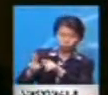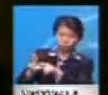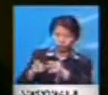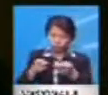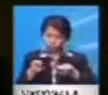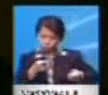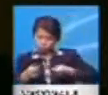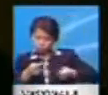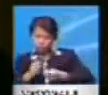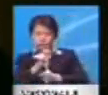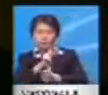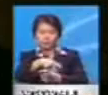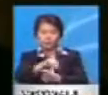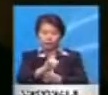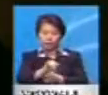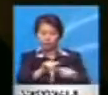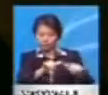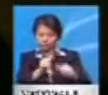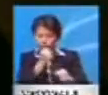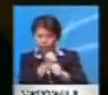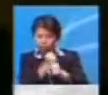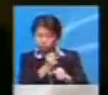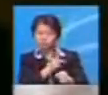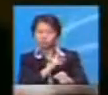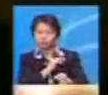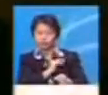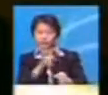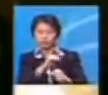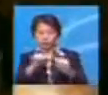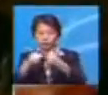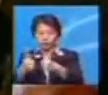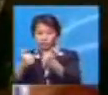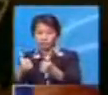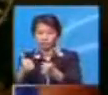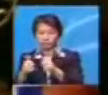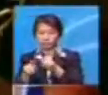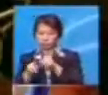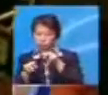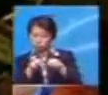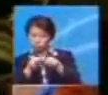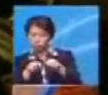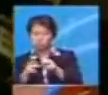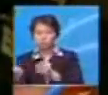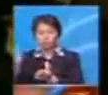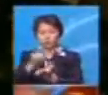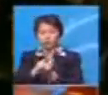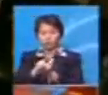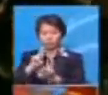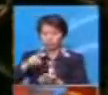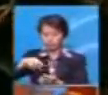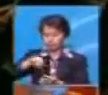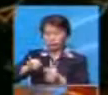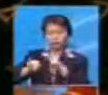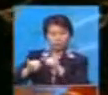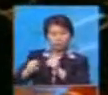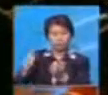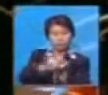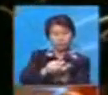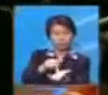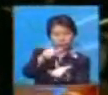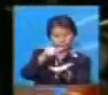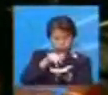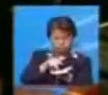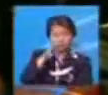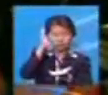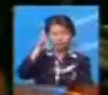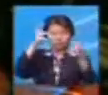KPI dan piawai kerja menteri, kementerian juga agensi. Dan berdasarkan laporan pemandu inilah juga ya prestasi para menteri